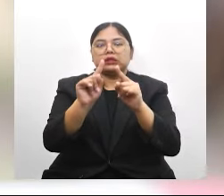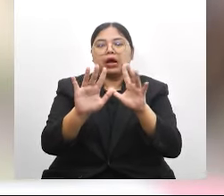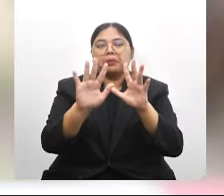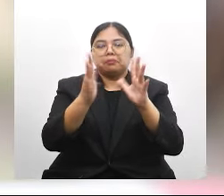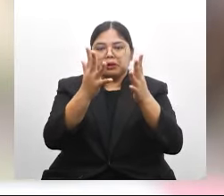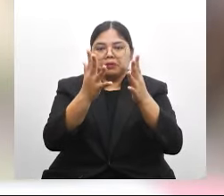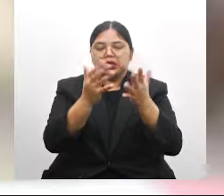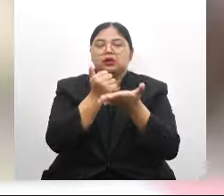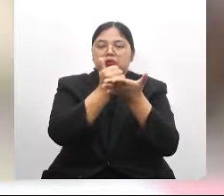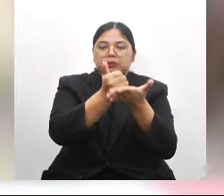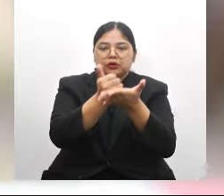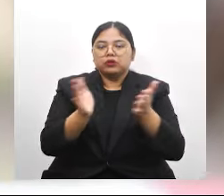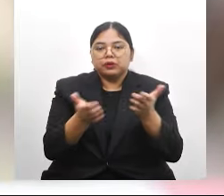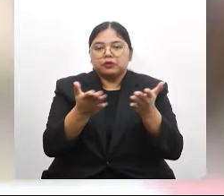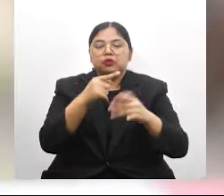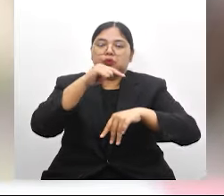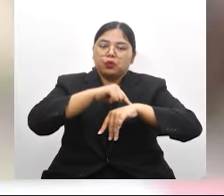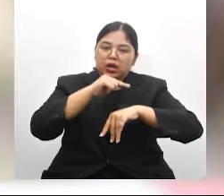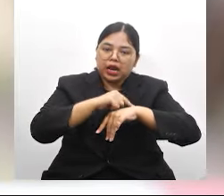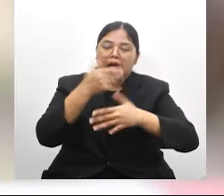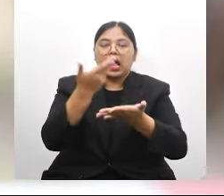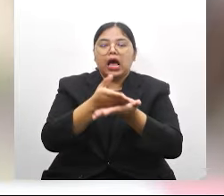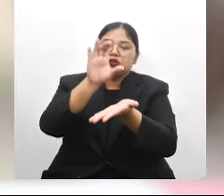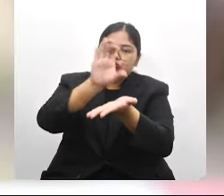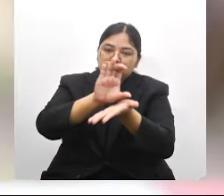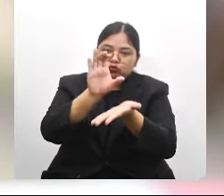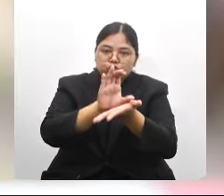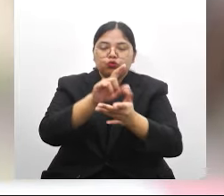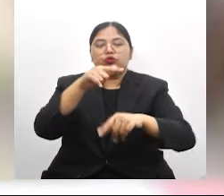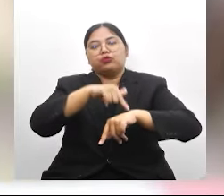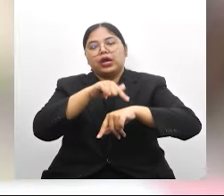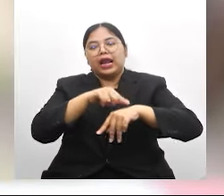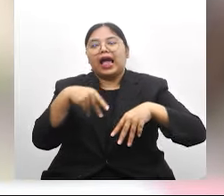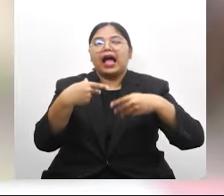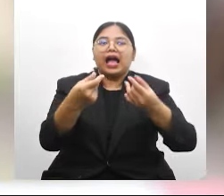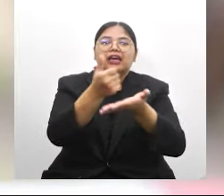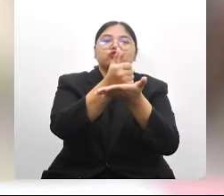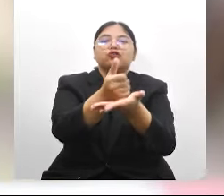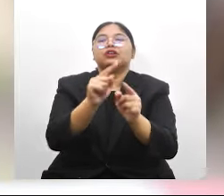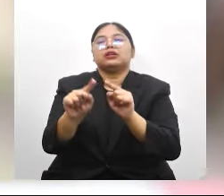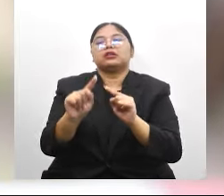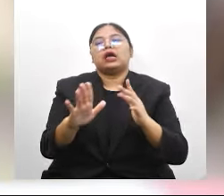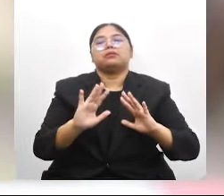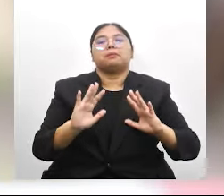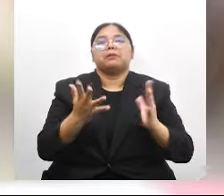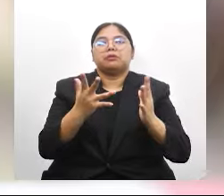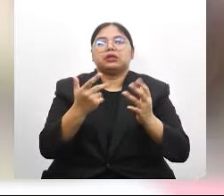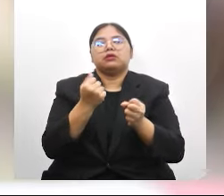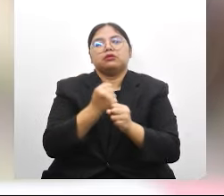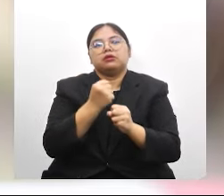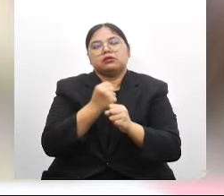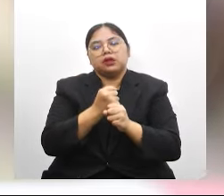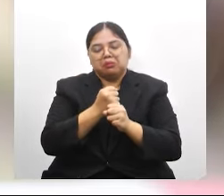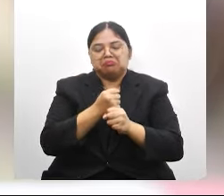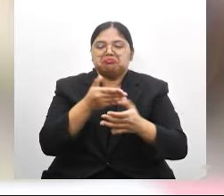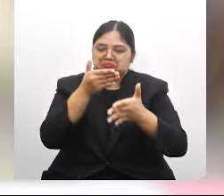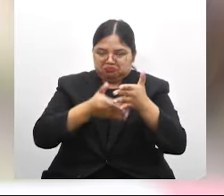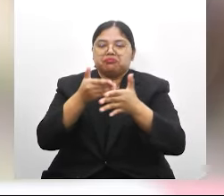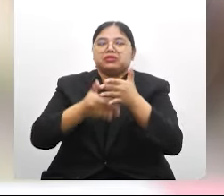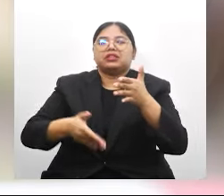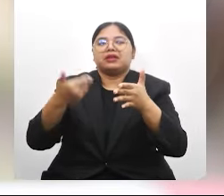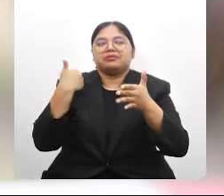ของทุนทรัพย์เรื่องของเวลาเรื่องของการเสียสละอะไรต่างๆค่ะเอ่อการดำเนินการของสถานศึกษาเนี่ยจะดำเนินการไปไม่ได้